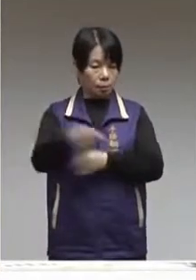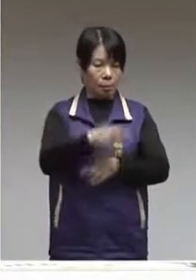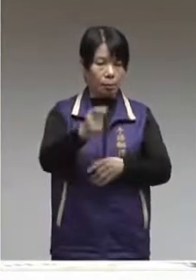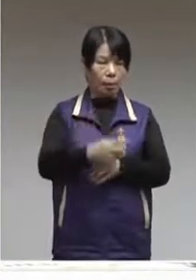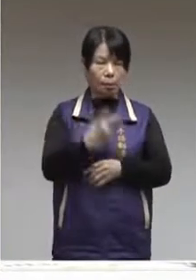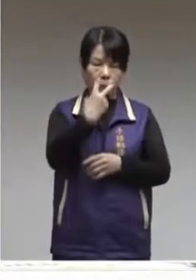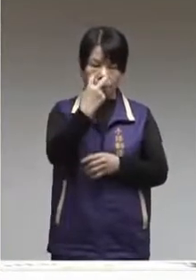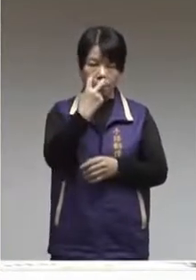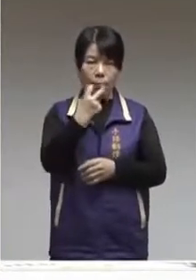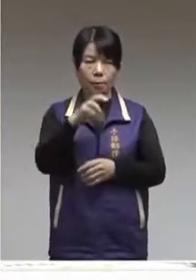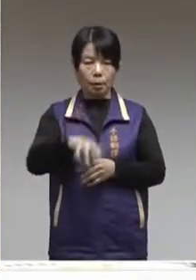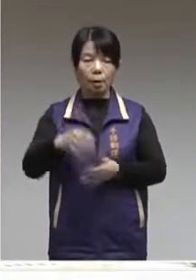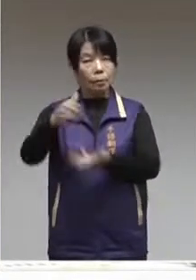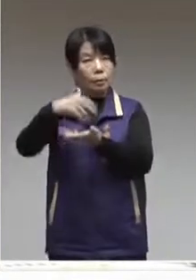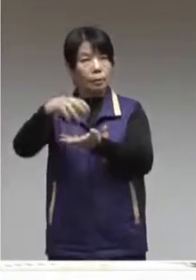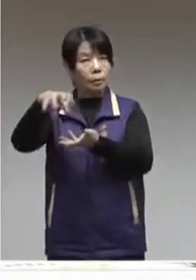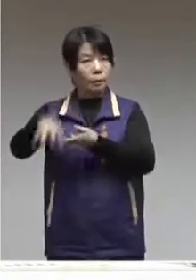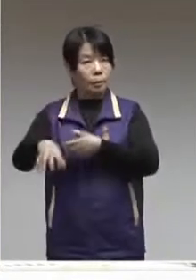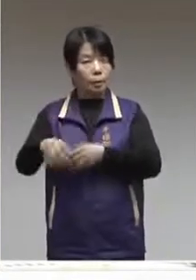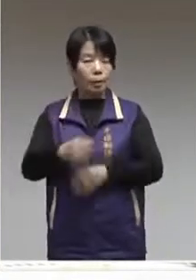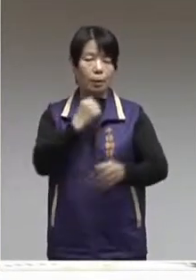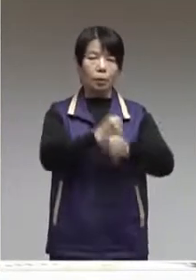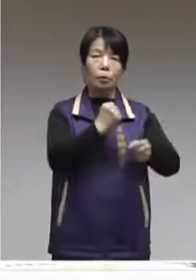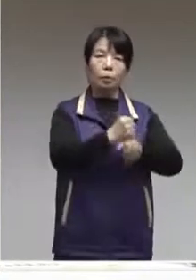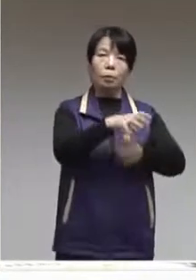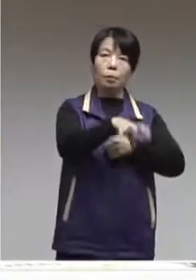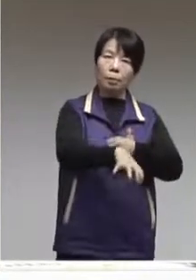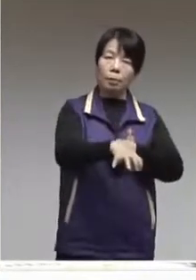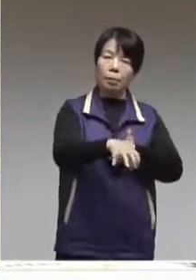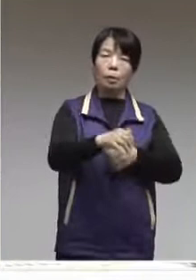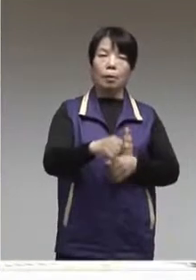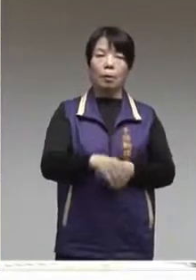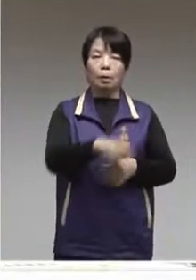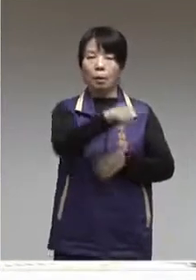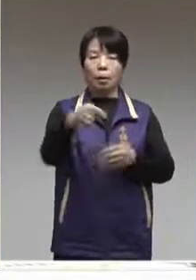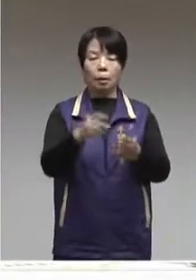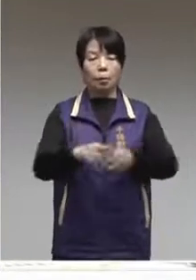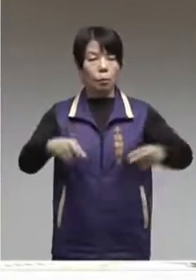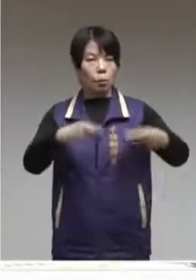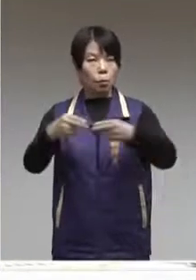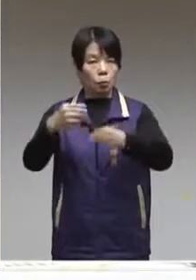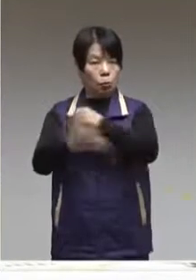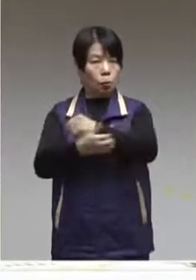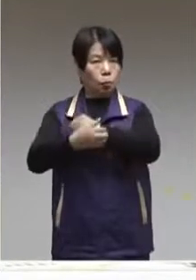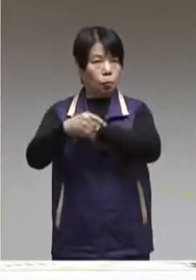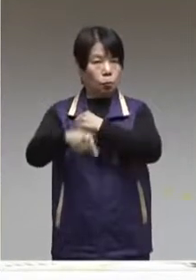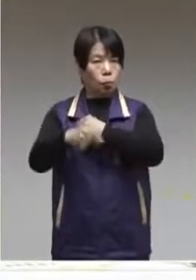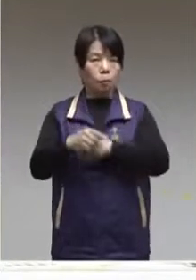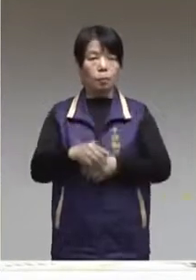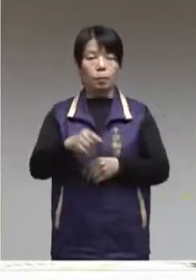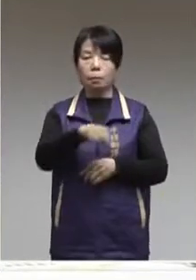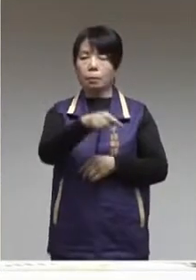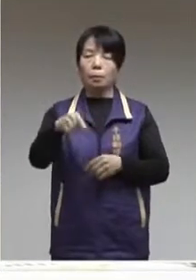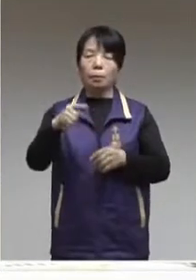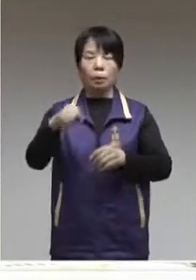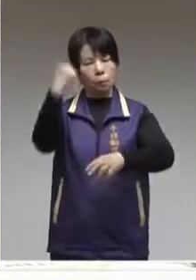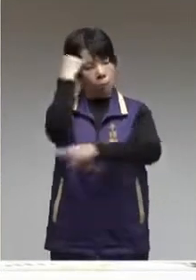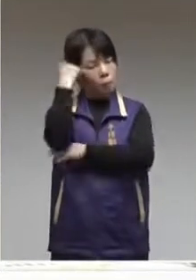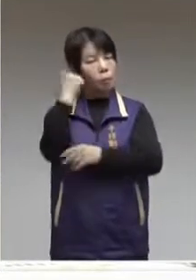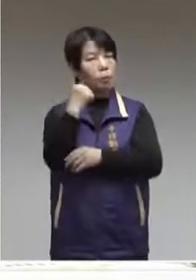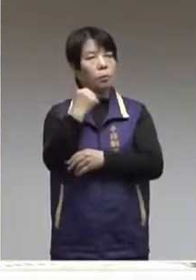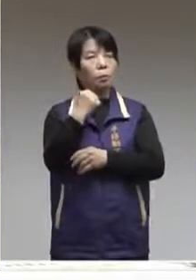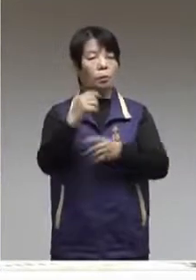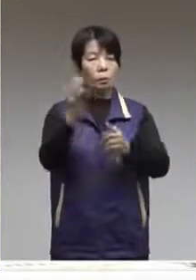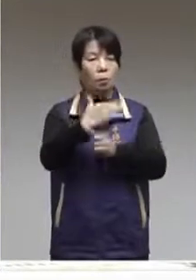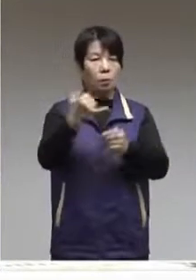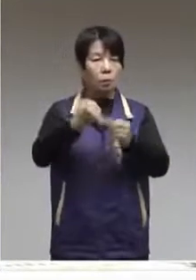很多餐厅啊，啊或者是工作场所会有一些修理工啊，或者是虽然他们也很多，大概都是住在旗津，但是还